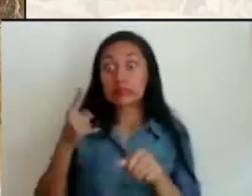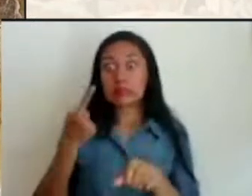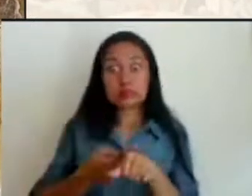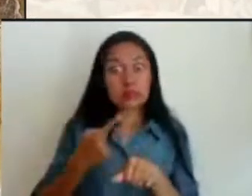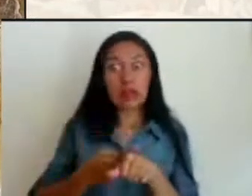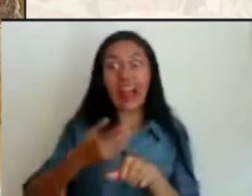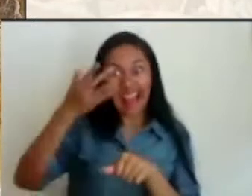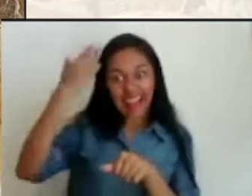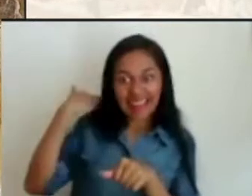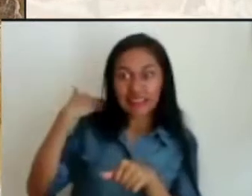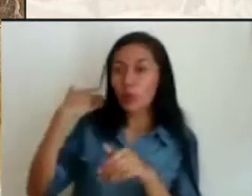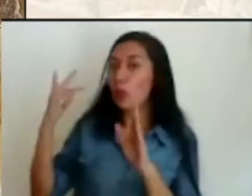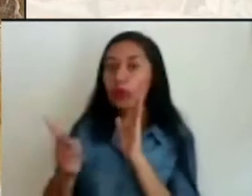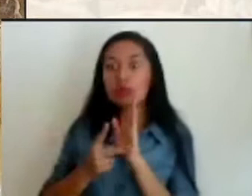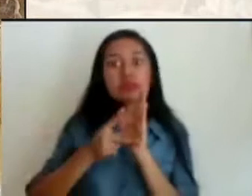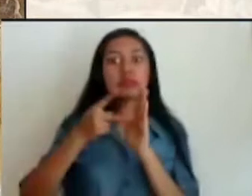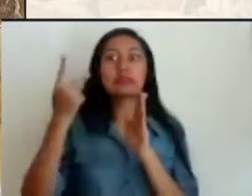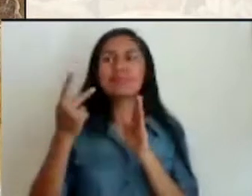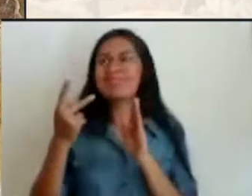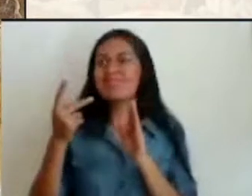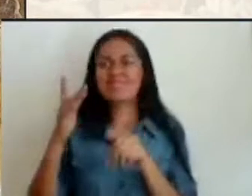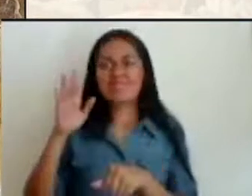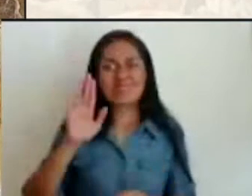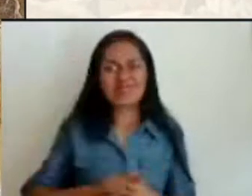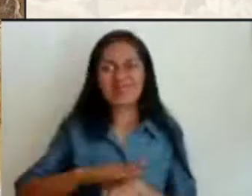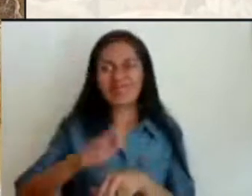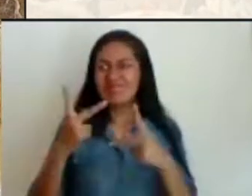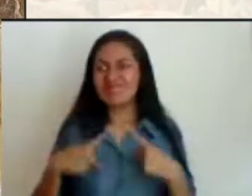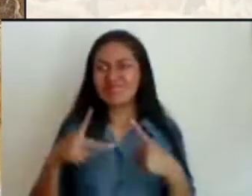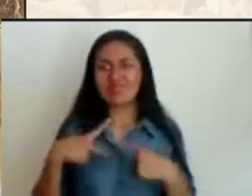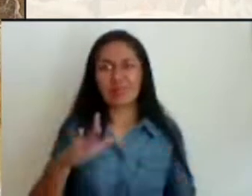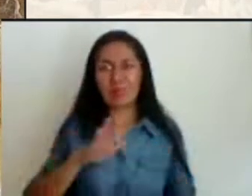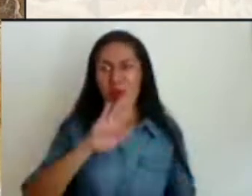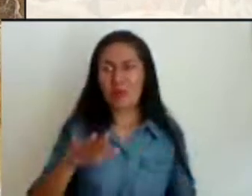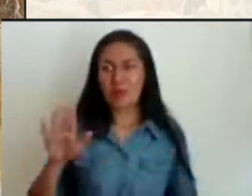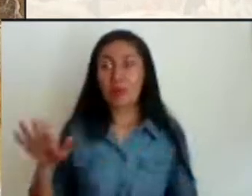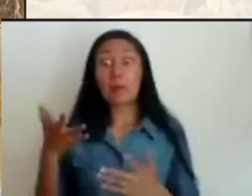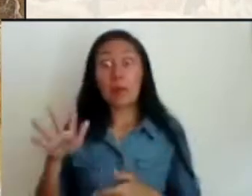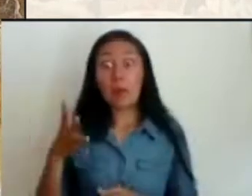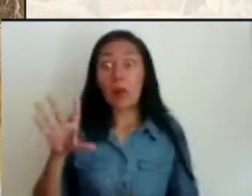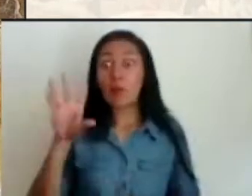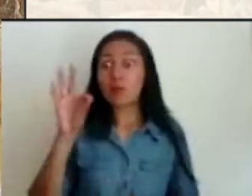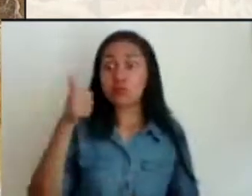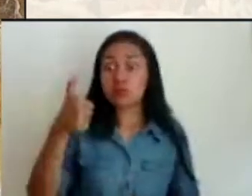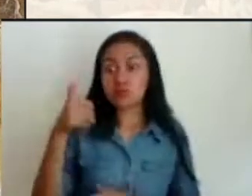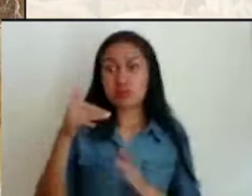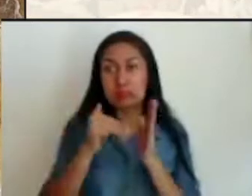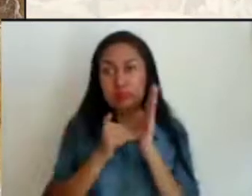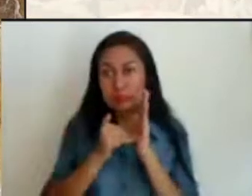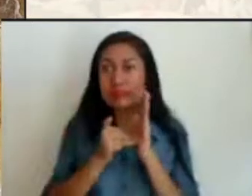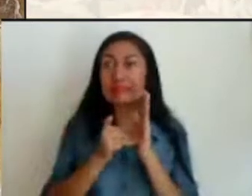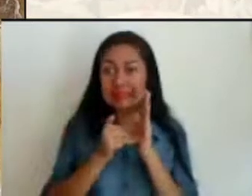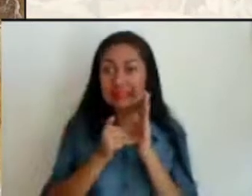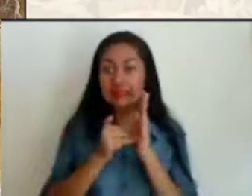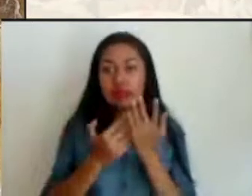anterior, poco más de 46.000 personas, pero que en números completos es más grave porque la población